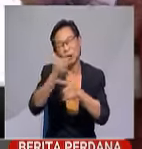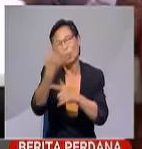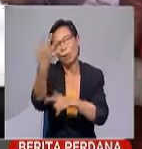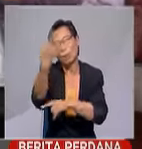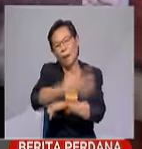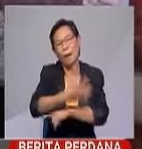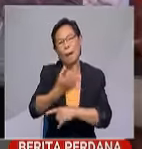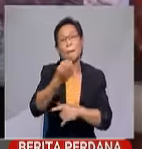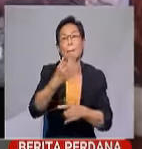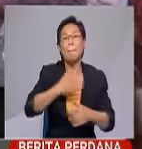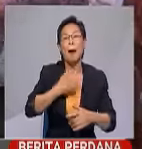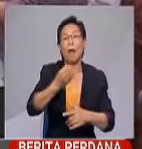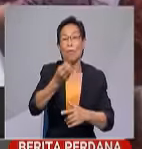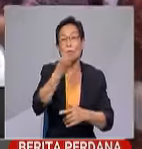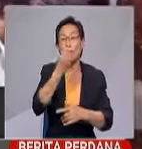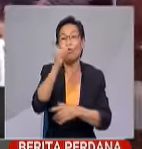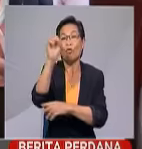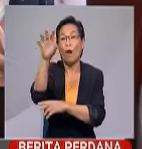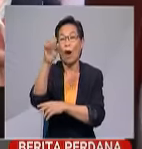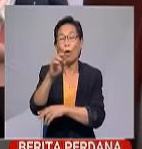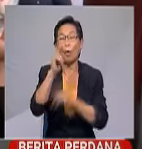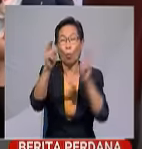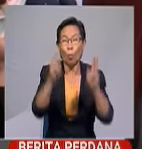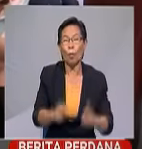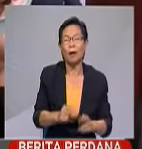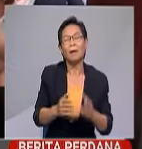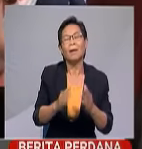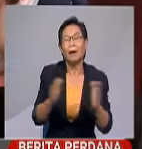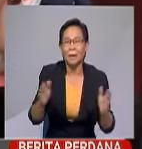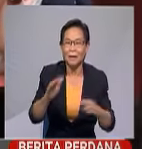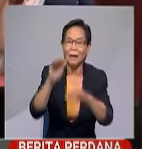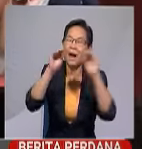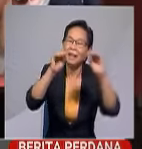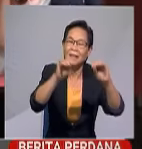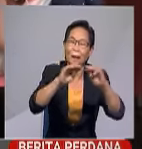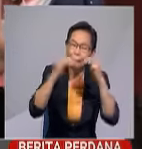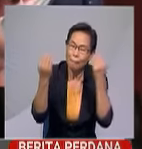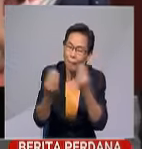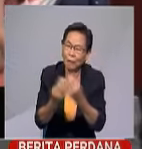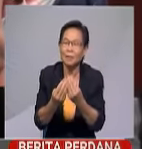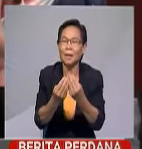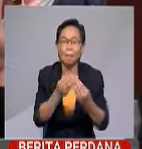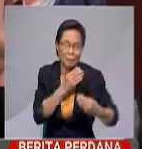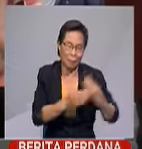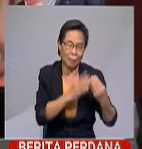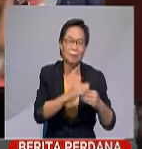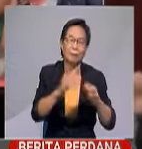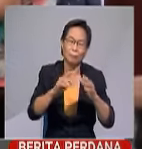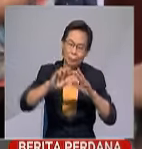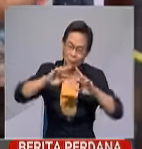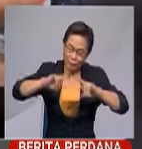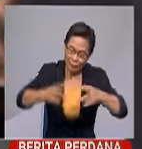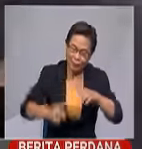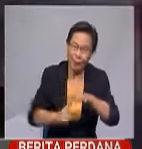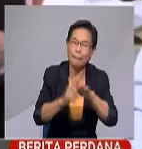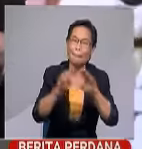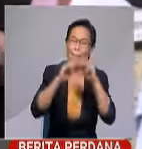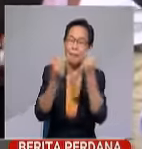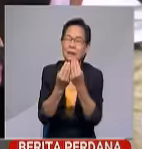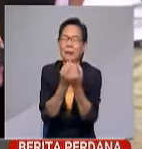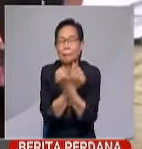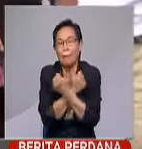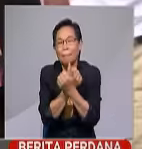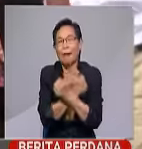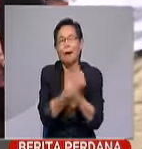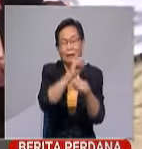My Food for Ummah turut mendidik masyarakat untuk berbakti dan mewujudkan masyarakat penyayang. Pengerusi Fama Isha Ismail optimis